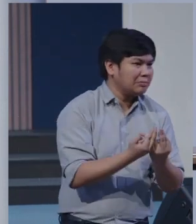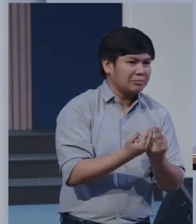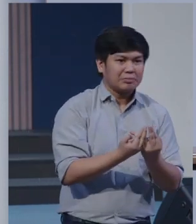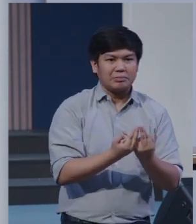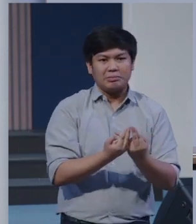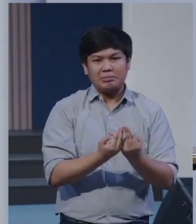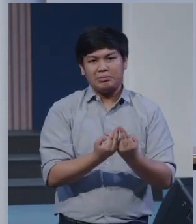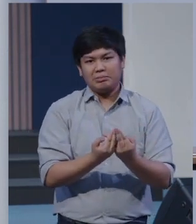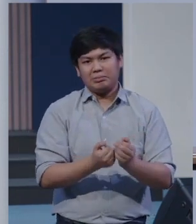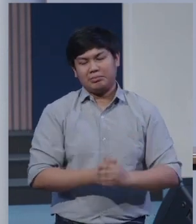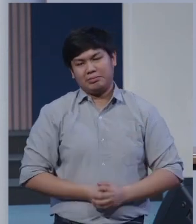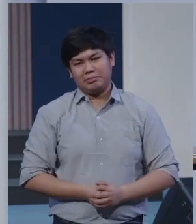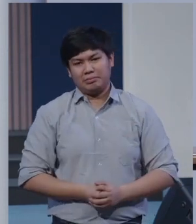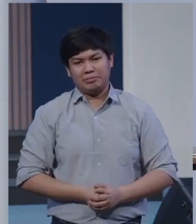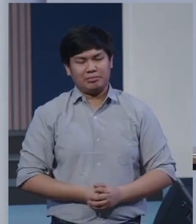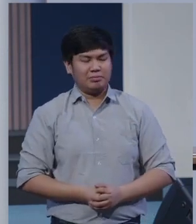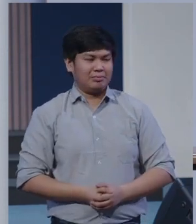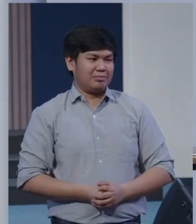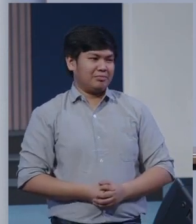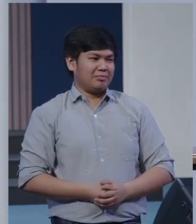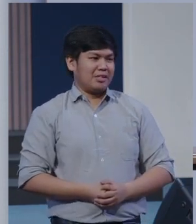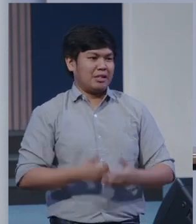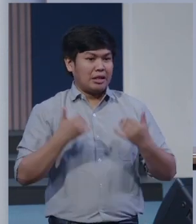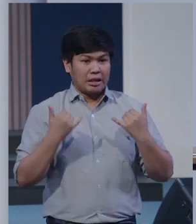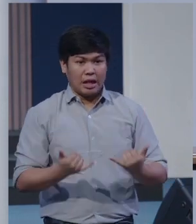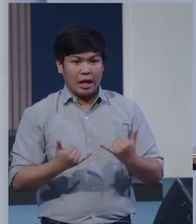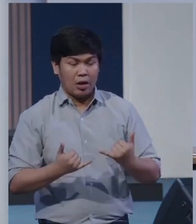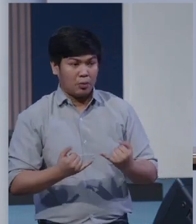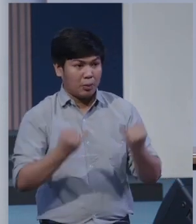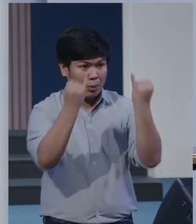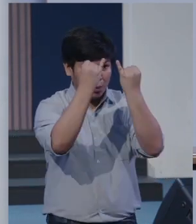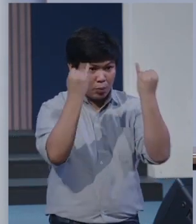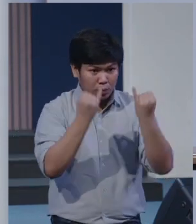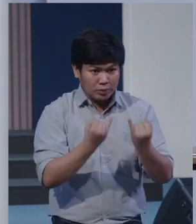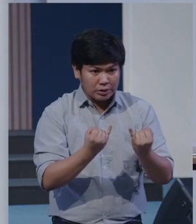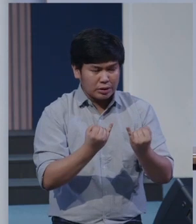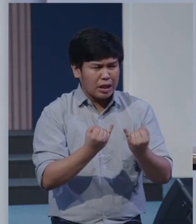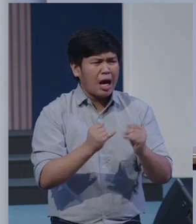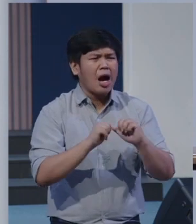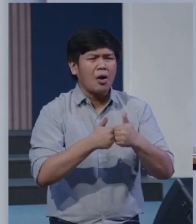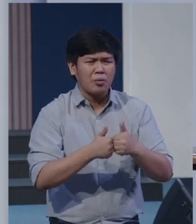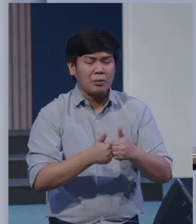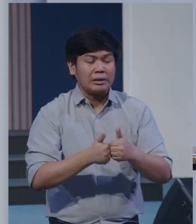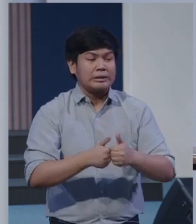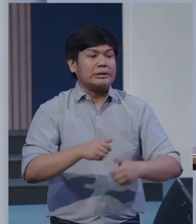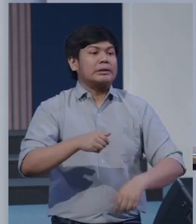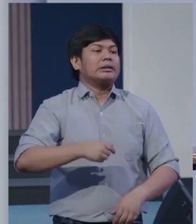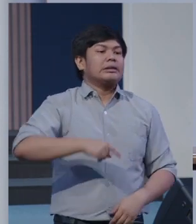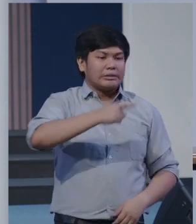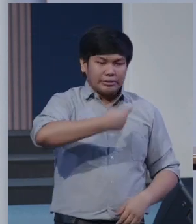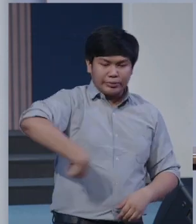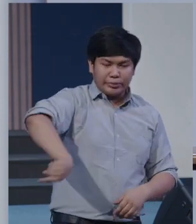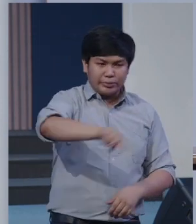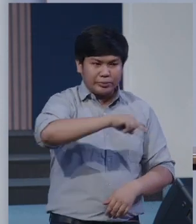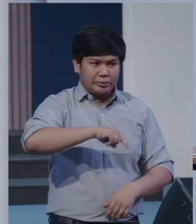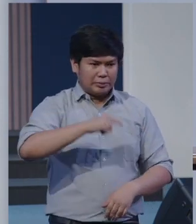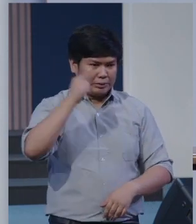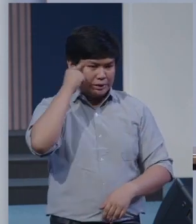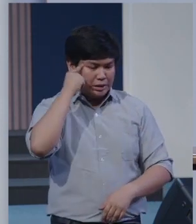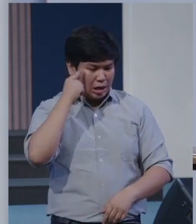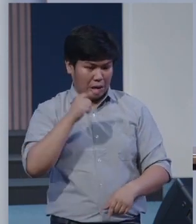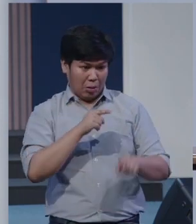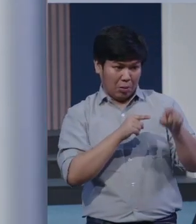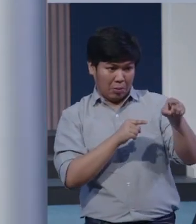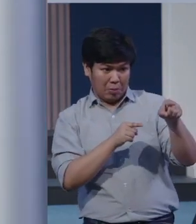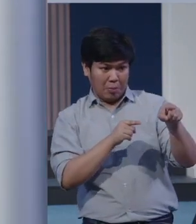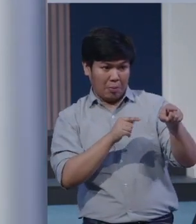tayong karapatan na kunin idolatry po sapagkat ginagawa natin ang mga bagay na ito sinusunod natin ang